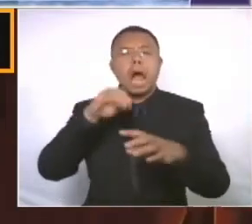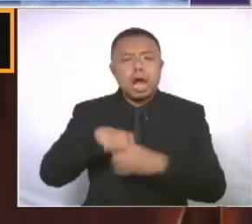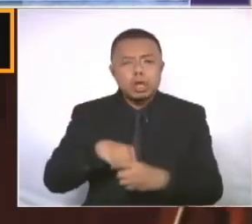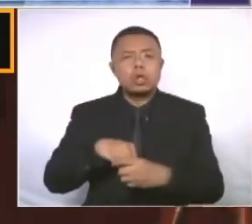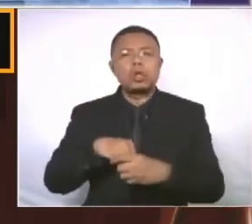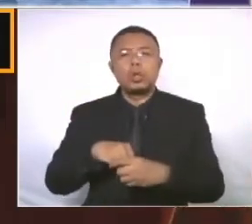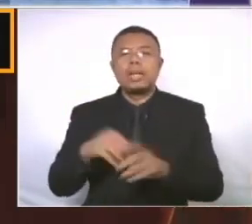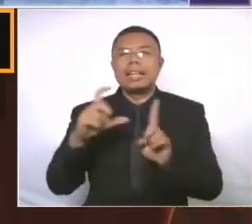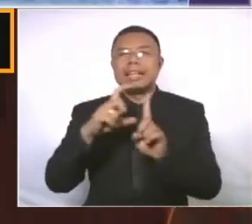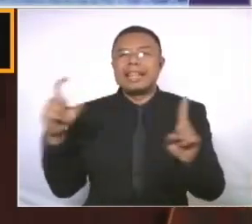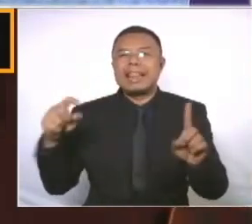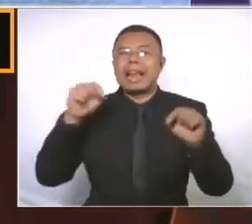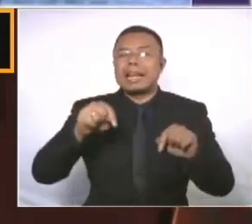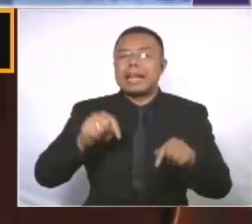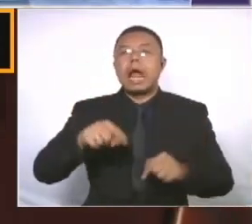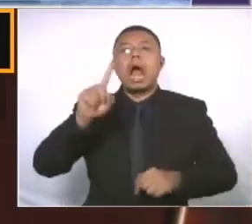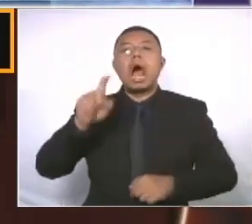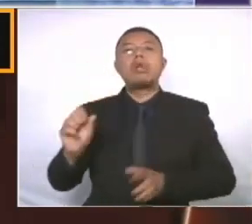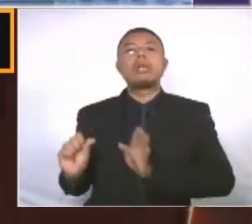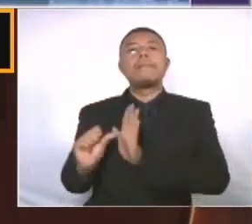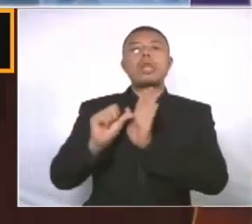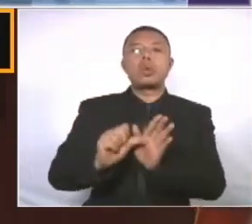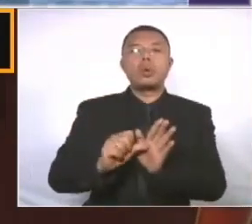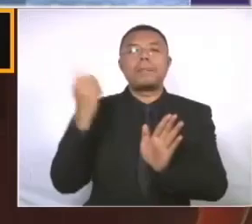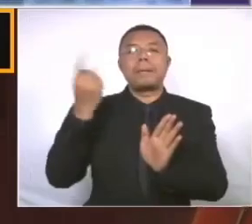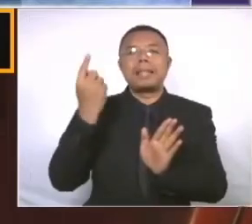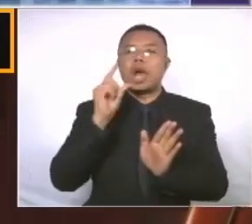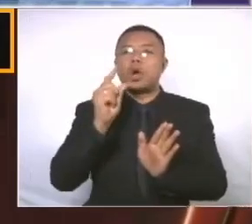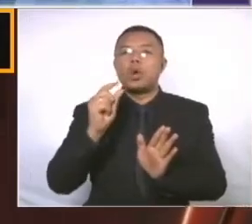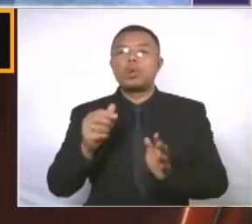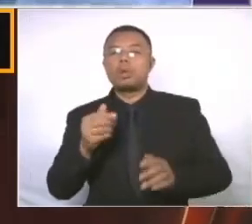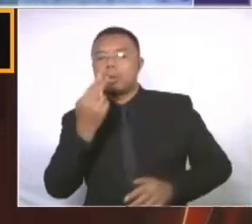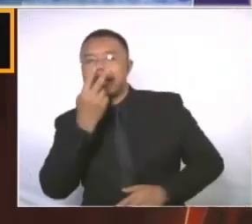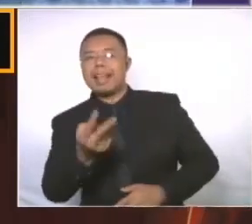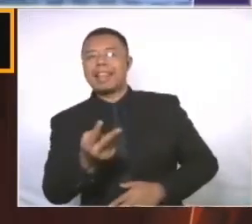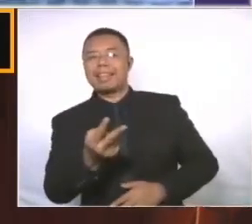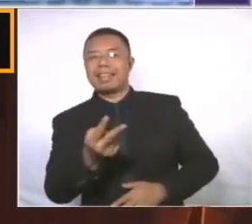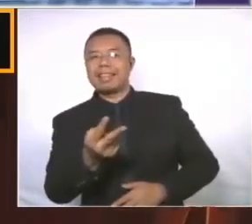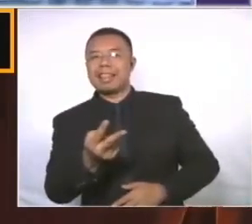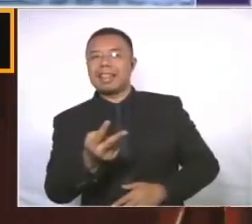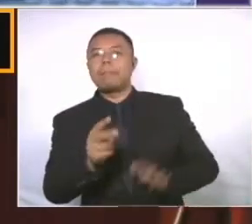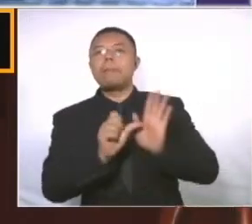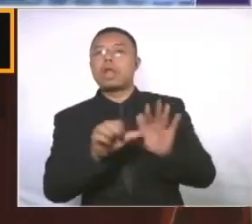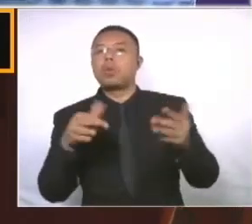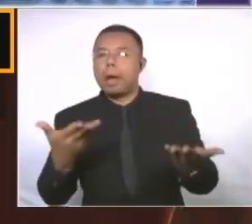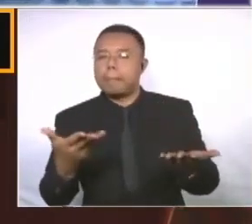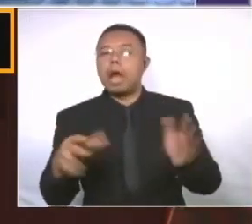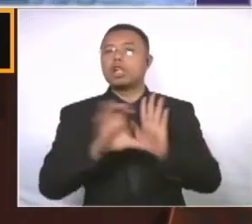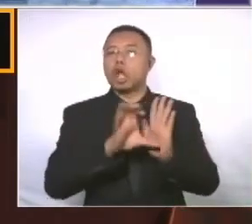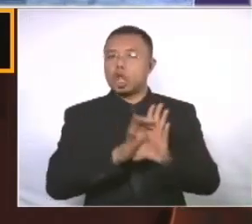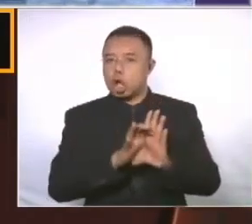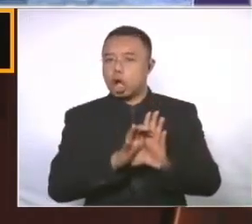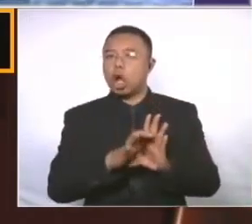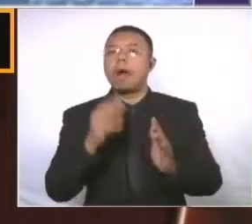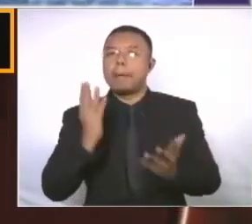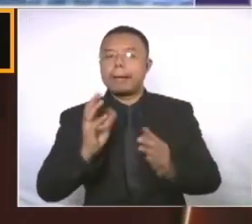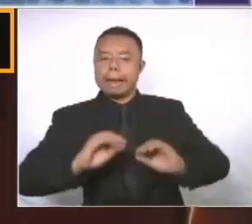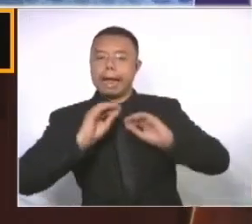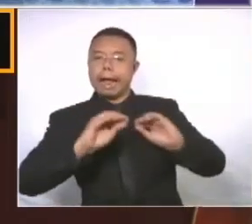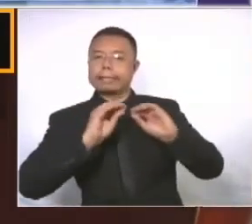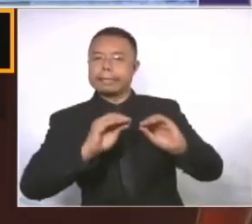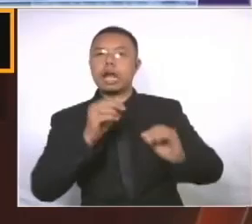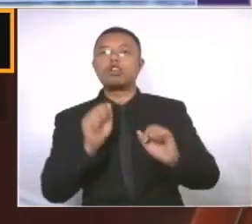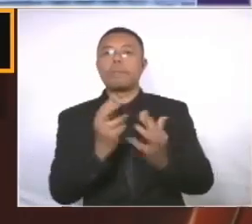dunia digital membutuhkan bantuan dari pemerintah untuk turun tangan menangan apa mulai dari literasi